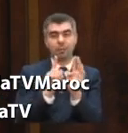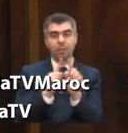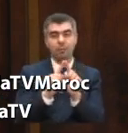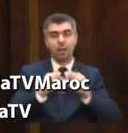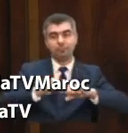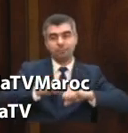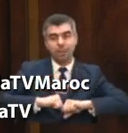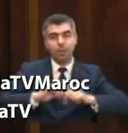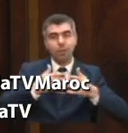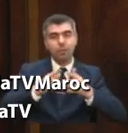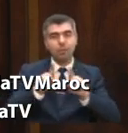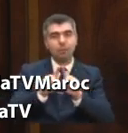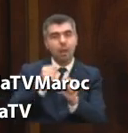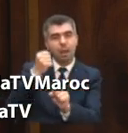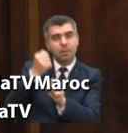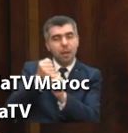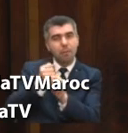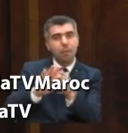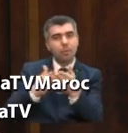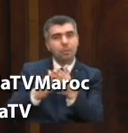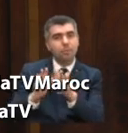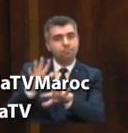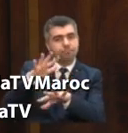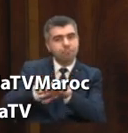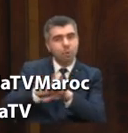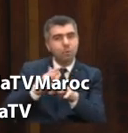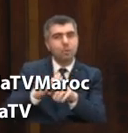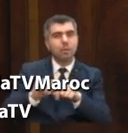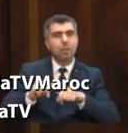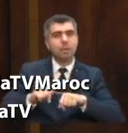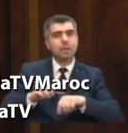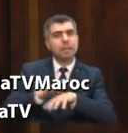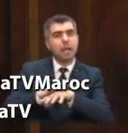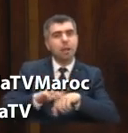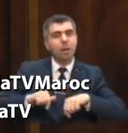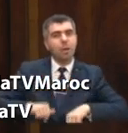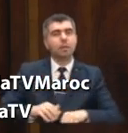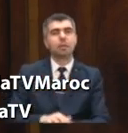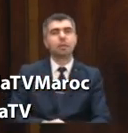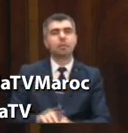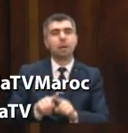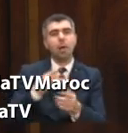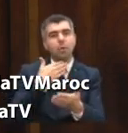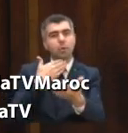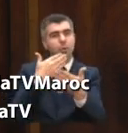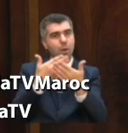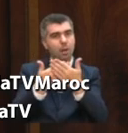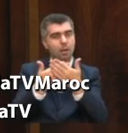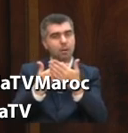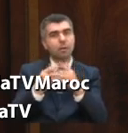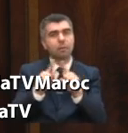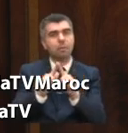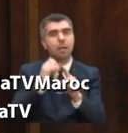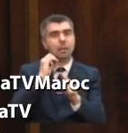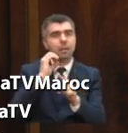التي تحققت داخلها التقائية مجموعة من السياسات القطاعية. شاكرين لهذه اللجنة